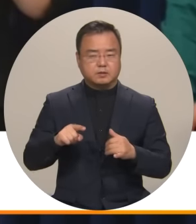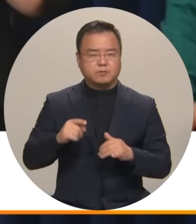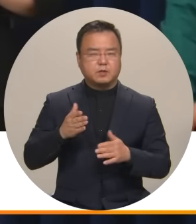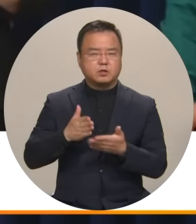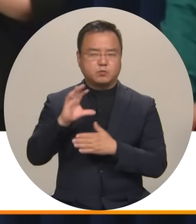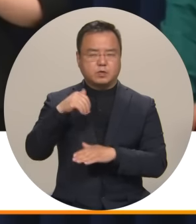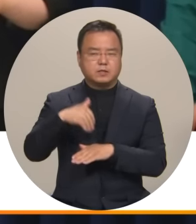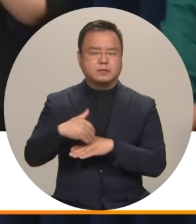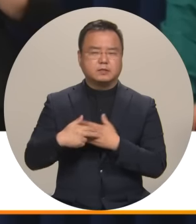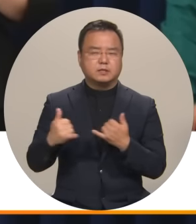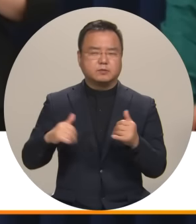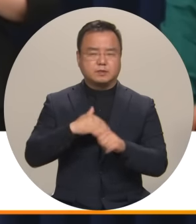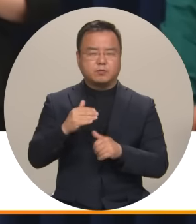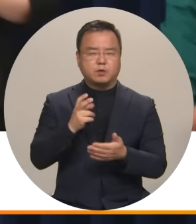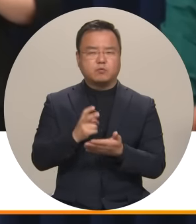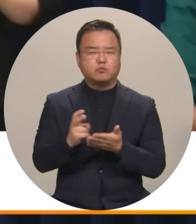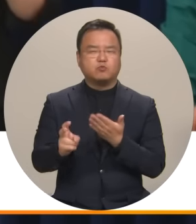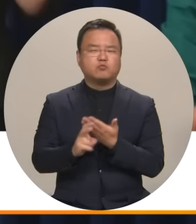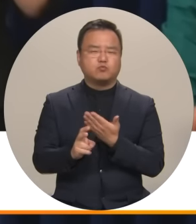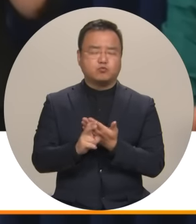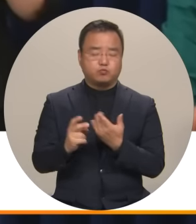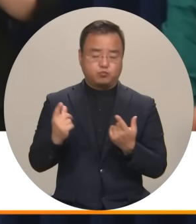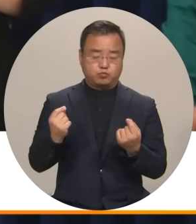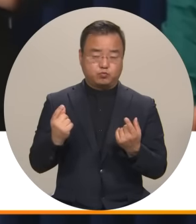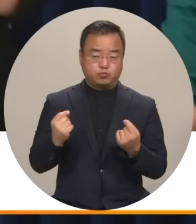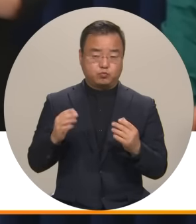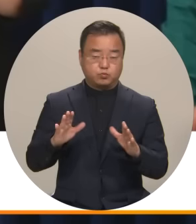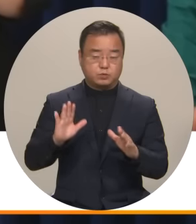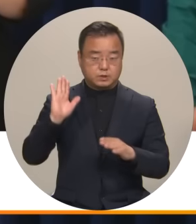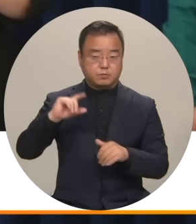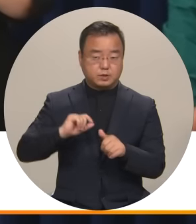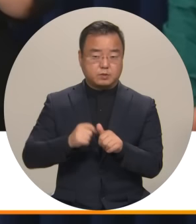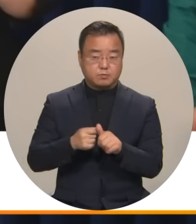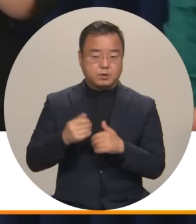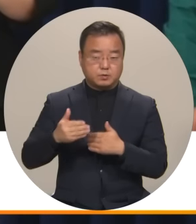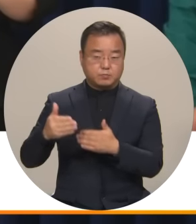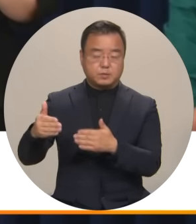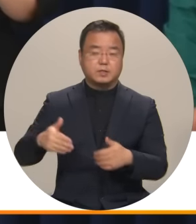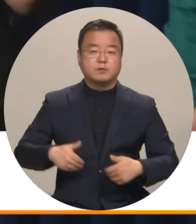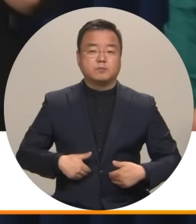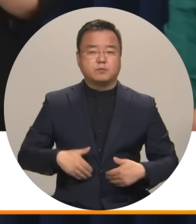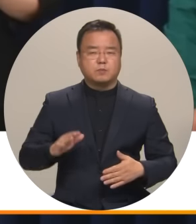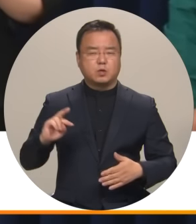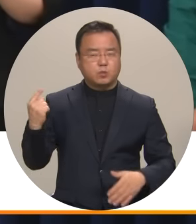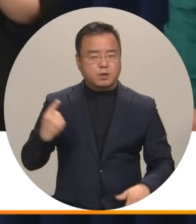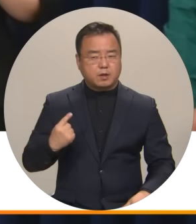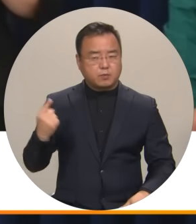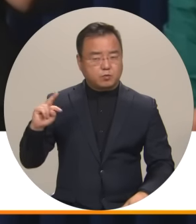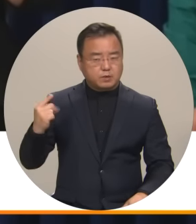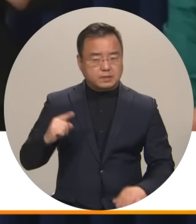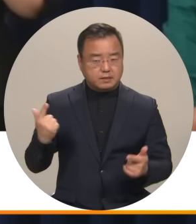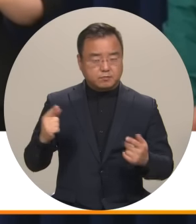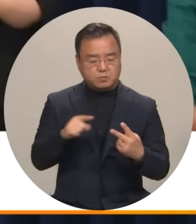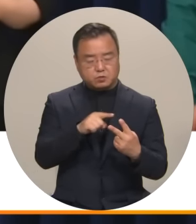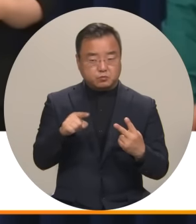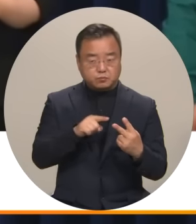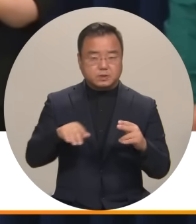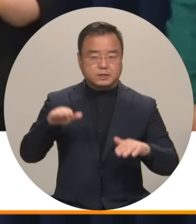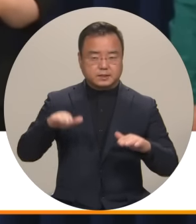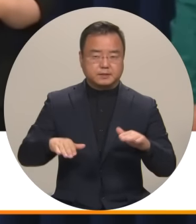처분이나 이런 어떤 그 법적 책임이 따르게 되는데에 저희가 이제 복귀를 한 경우와 그렇지 않은 경우에는 분명히 좀 차이를